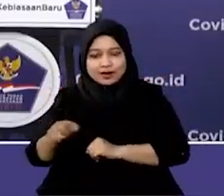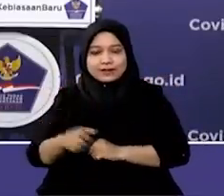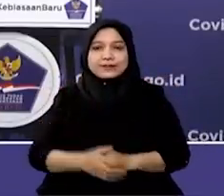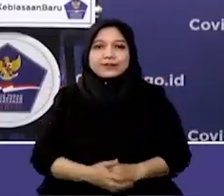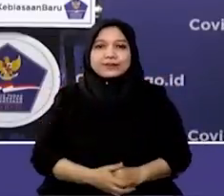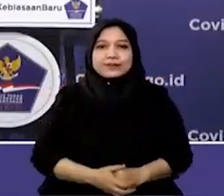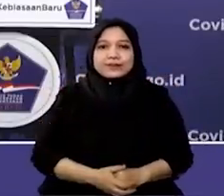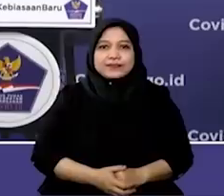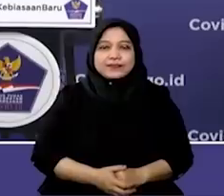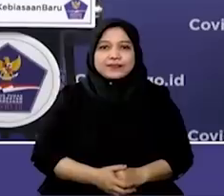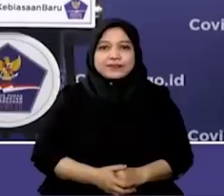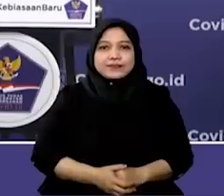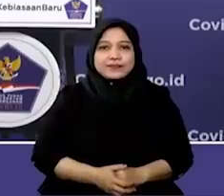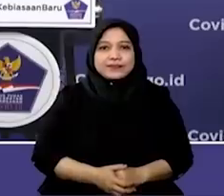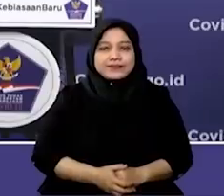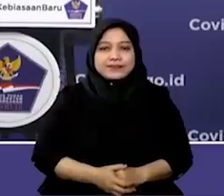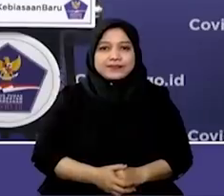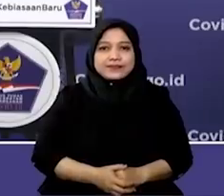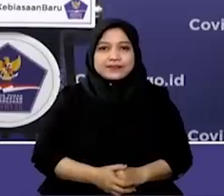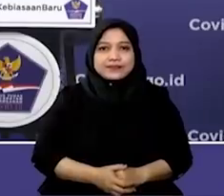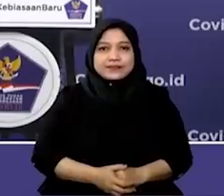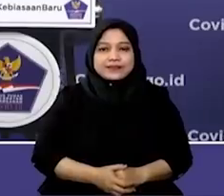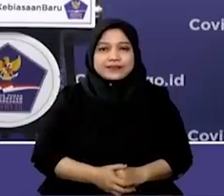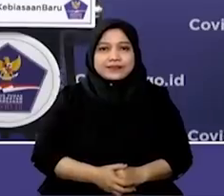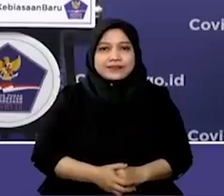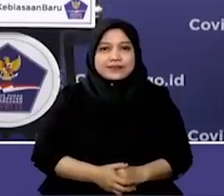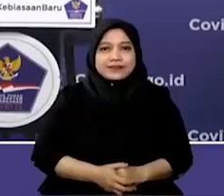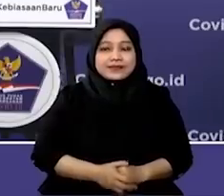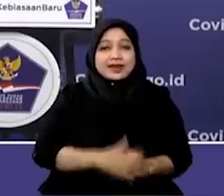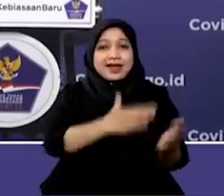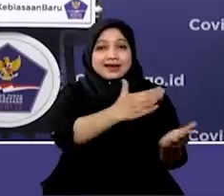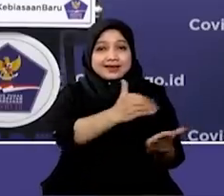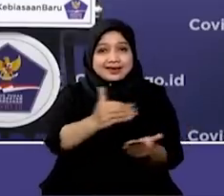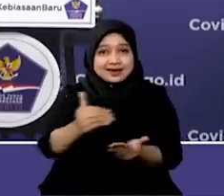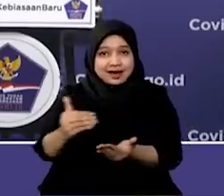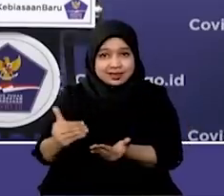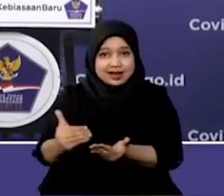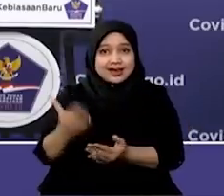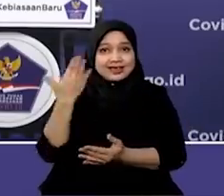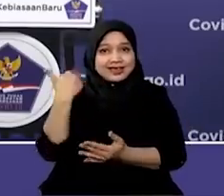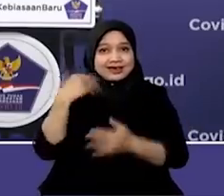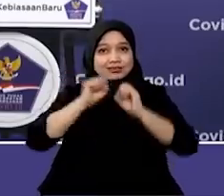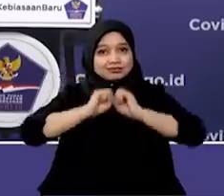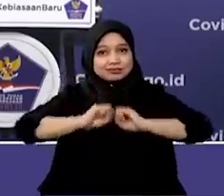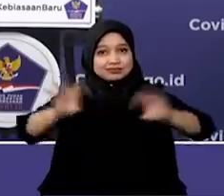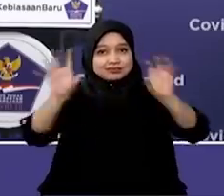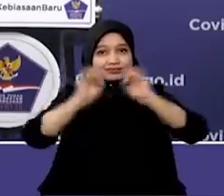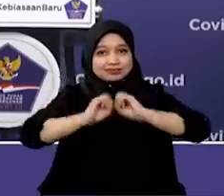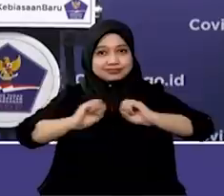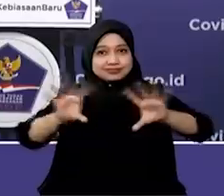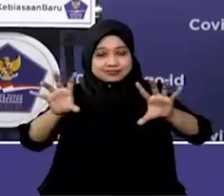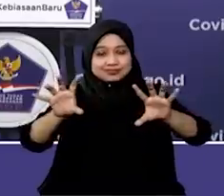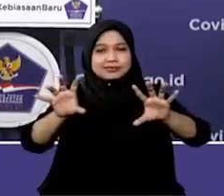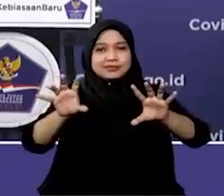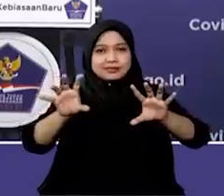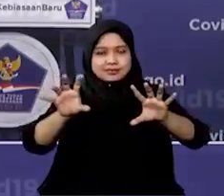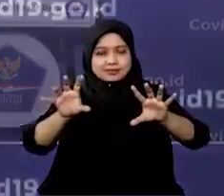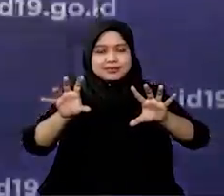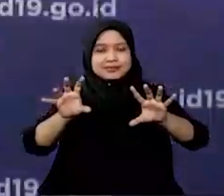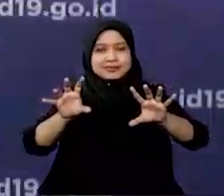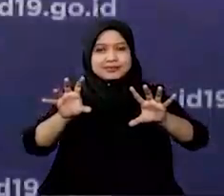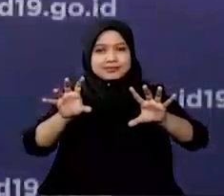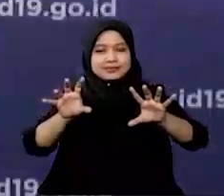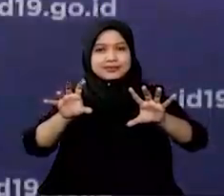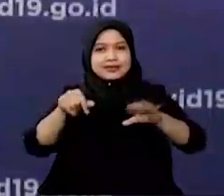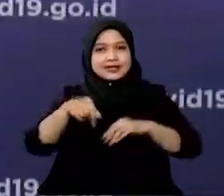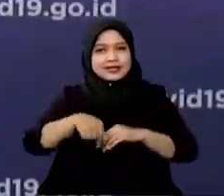saudara-saudara gambaran-gambaran epidemologi data yang kita sampaikan ini adalah merupakan gambaran-gambaran